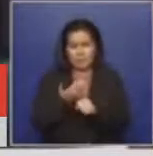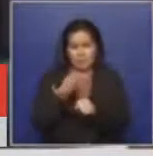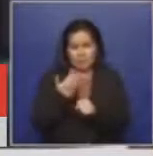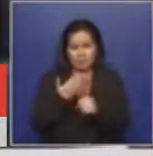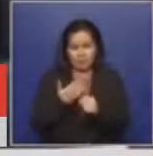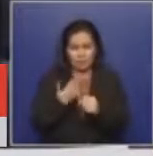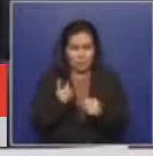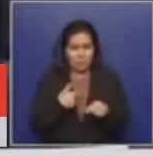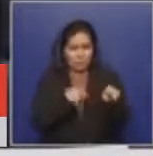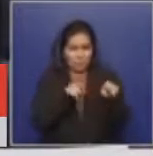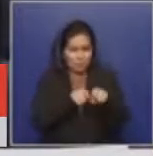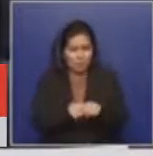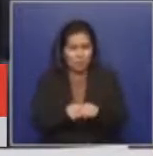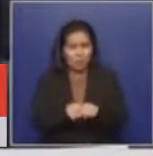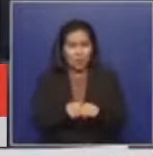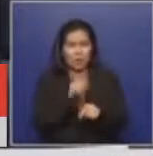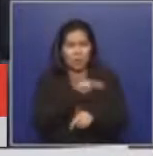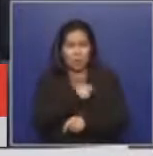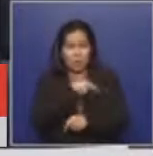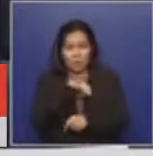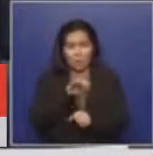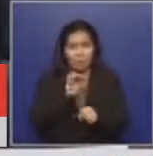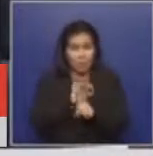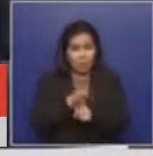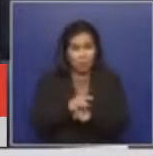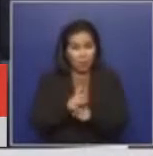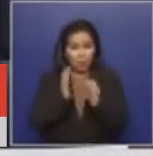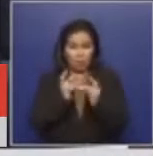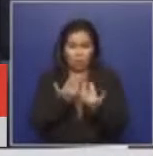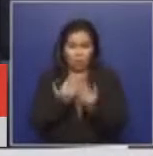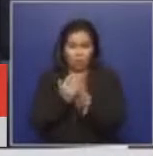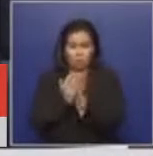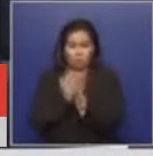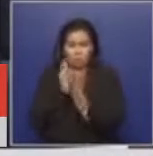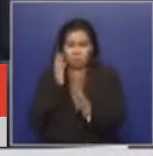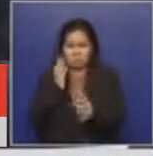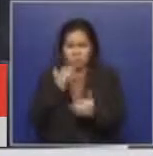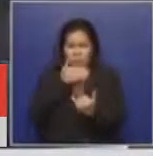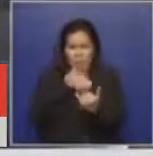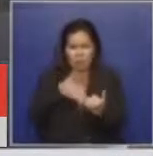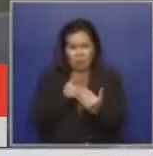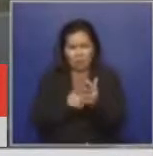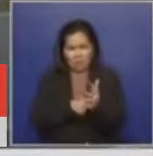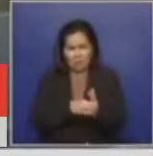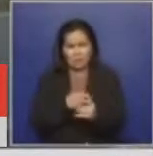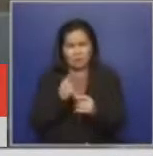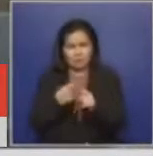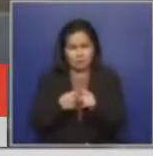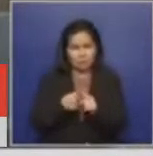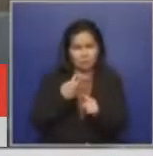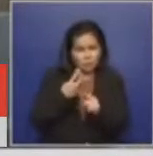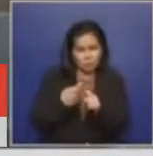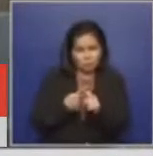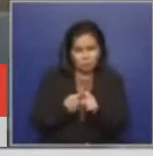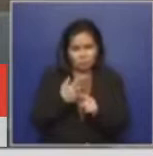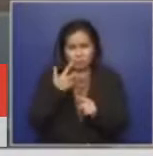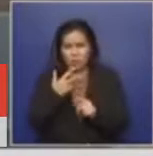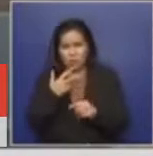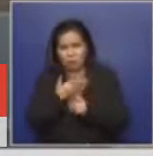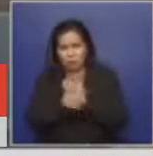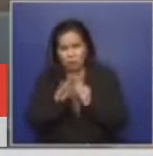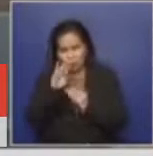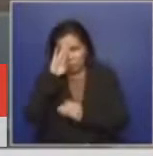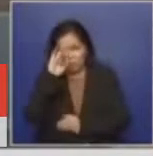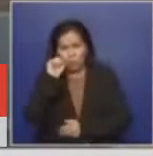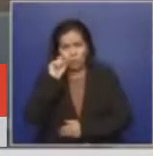ดแคลนคนยังนอนระเบียงนะครับคิวผ่าตัดยังรอ 2-3 เดือนห้อง ICU ก็ยังไม่พอนะครับนี่ยังไ